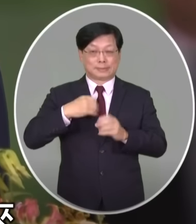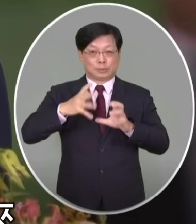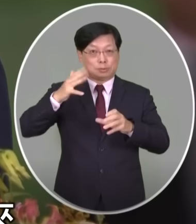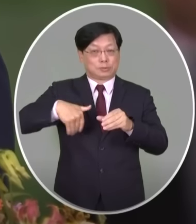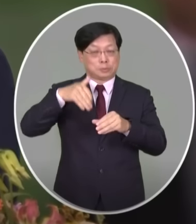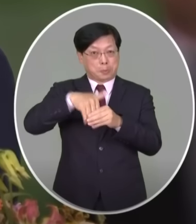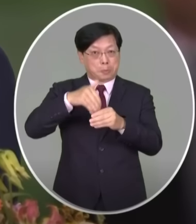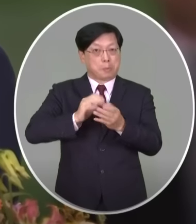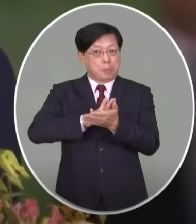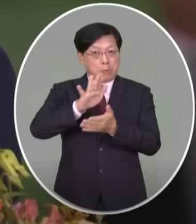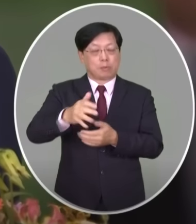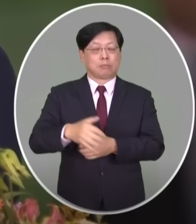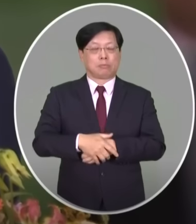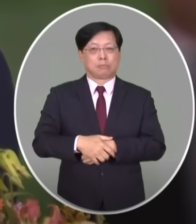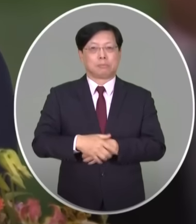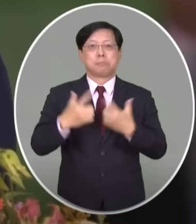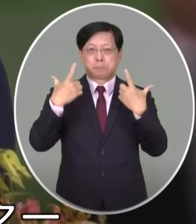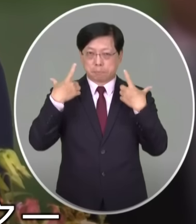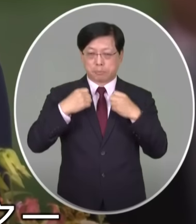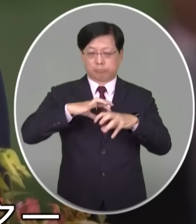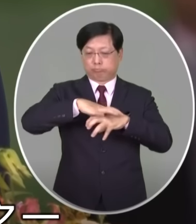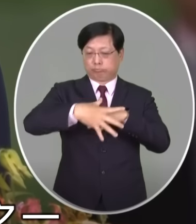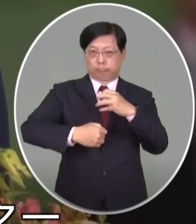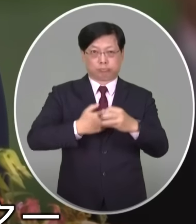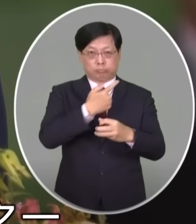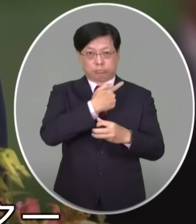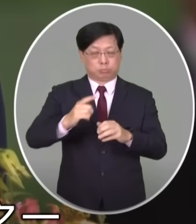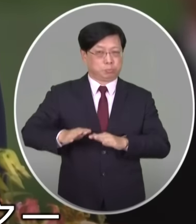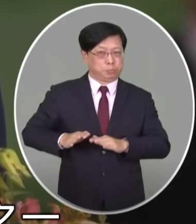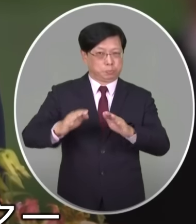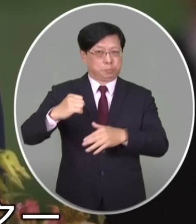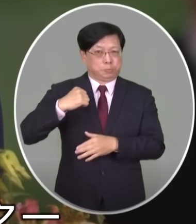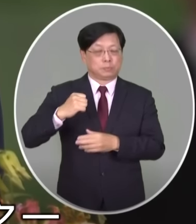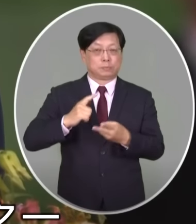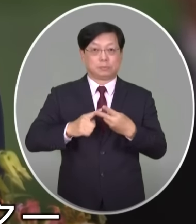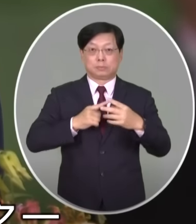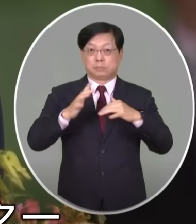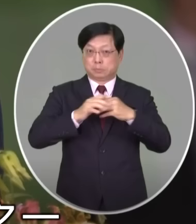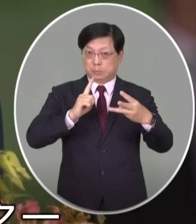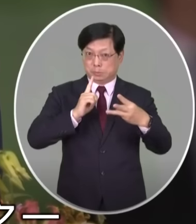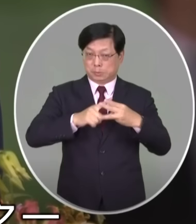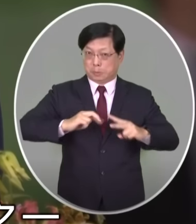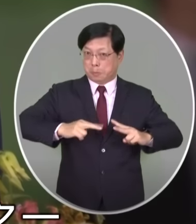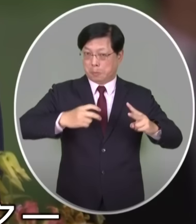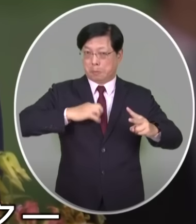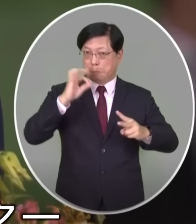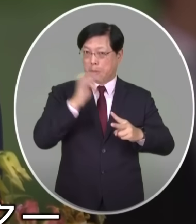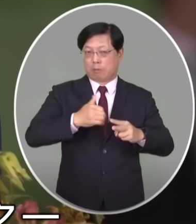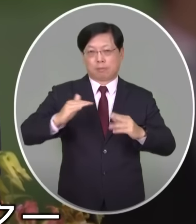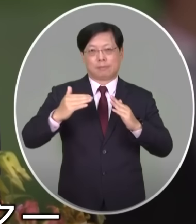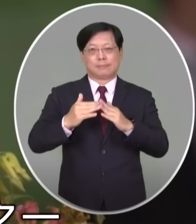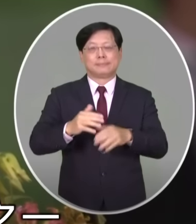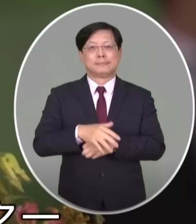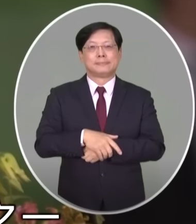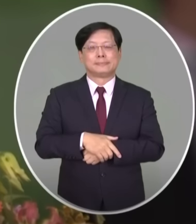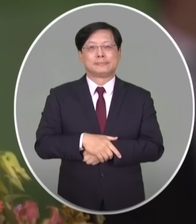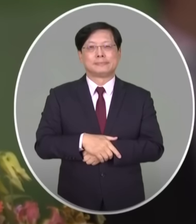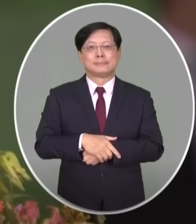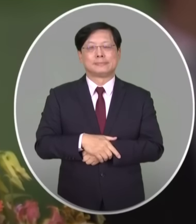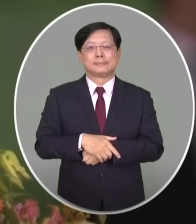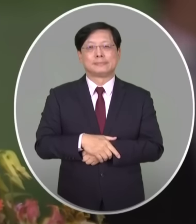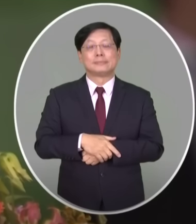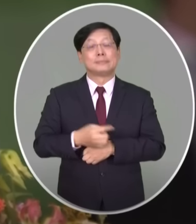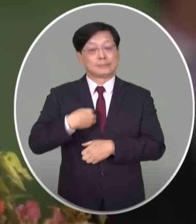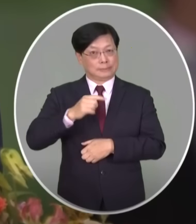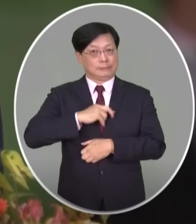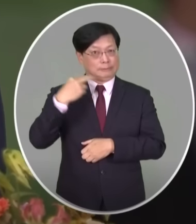来，已经成为全球最蓬勃民主发展的国家之一。我们